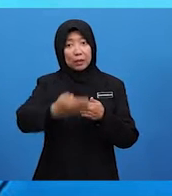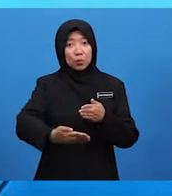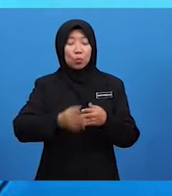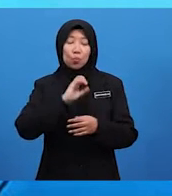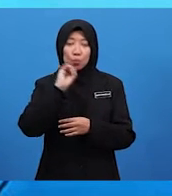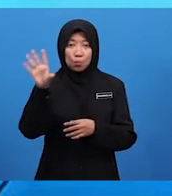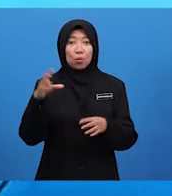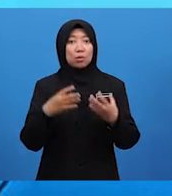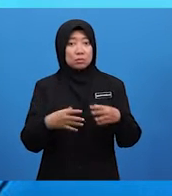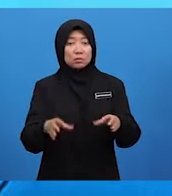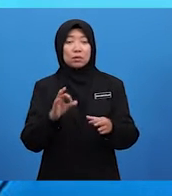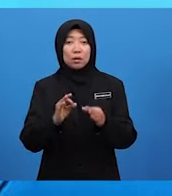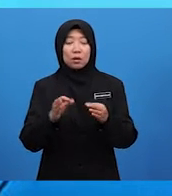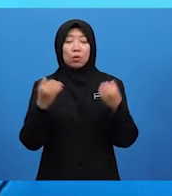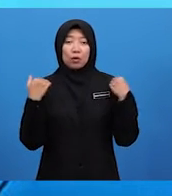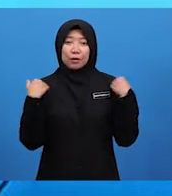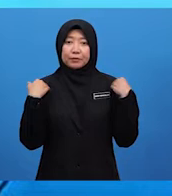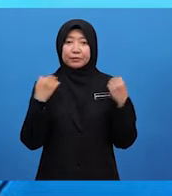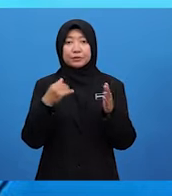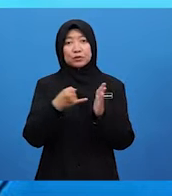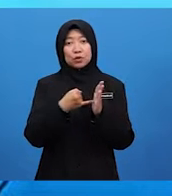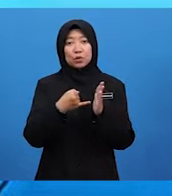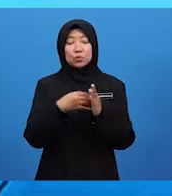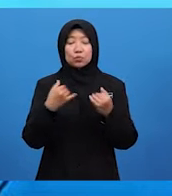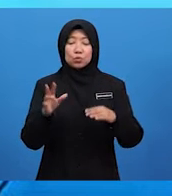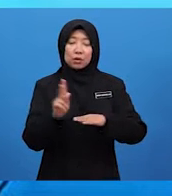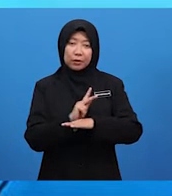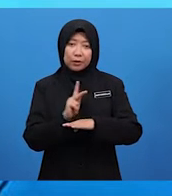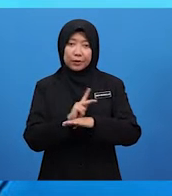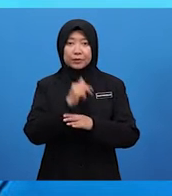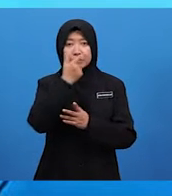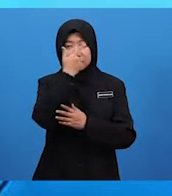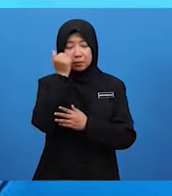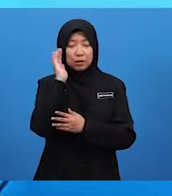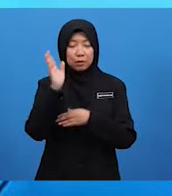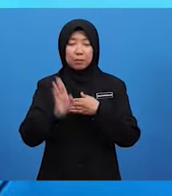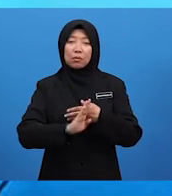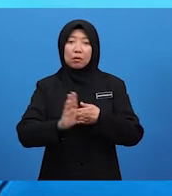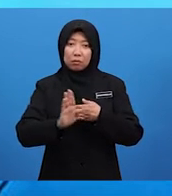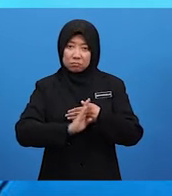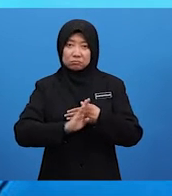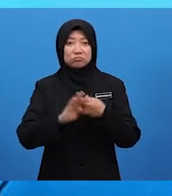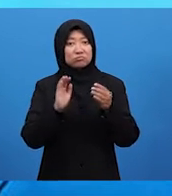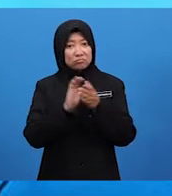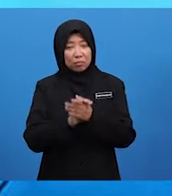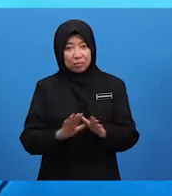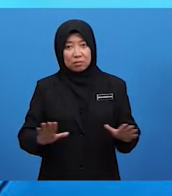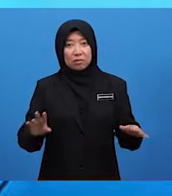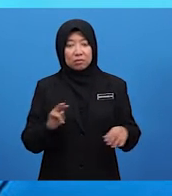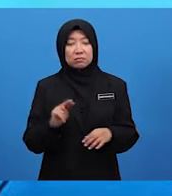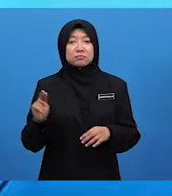Buang segera sekiranya terdapat jarum yang telah karat kerana ia akan membahayakan keselamatan.